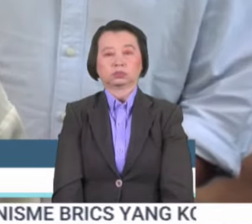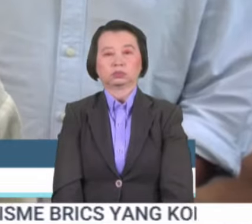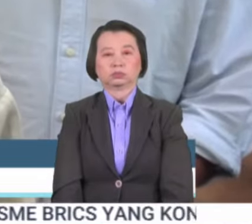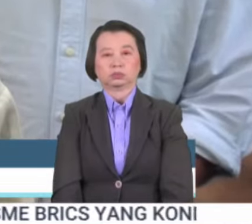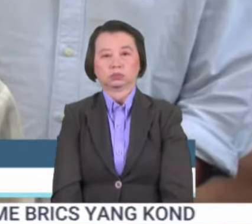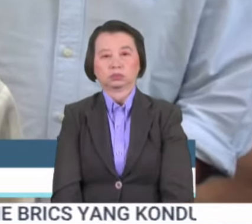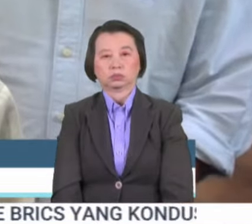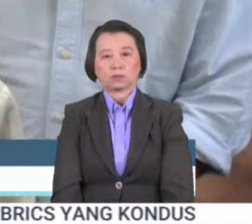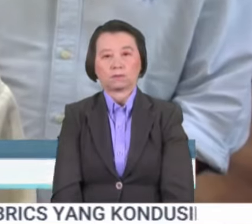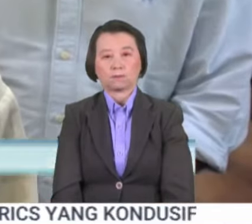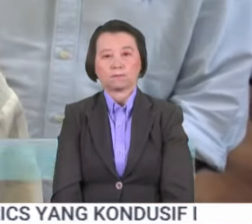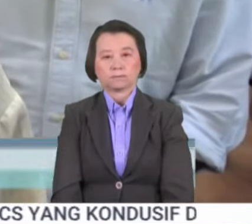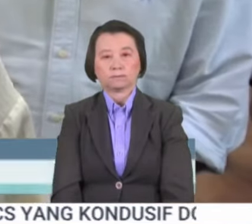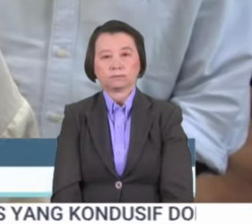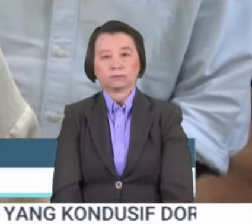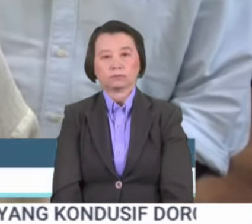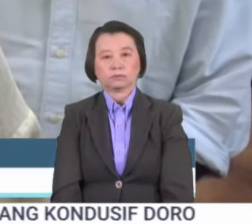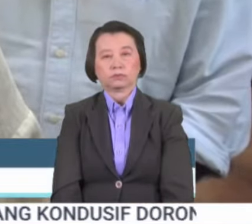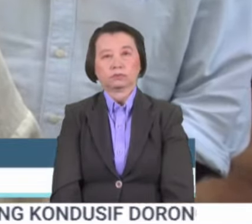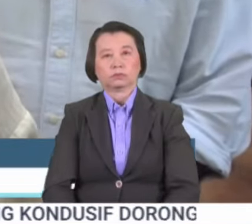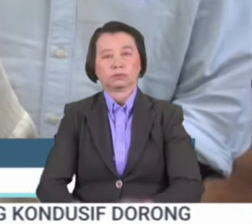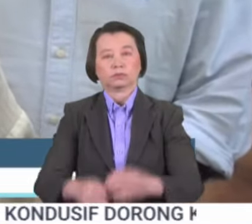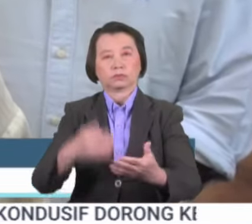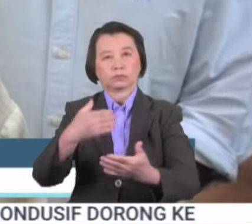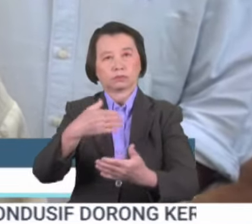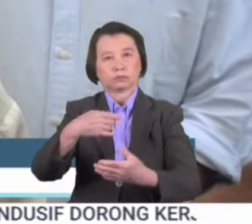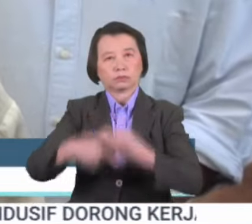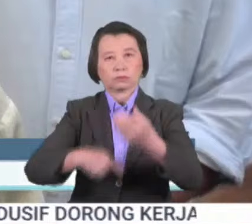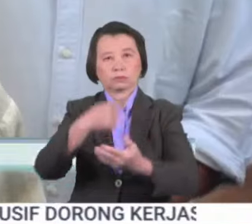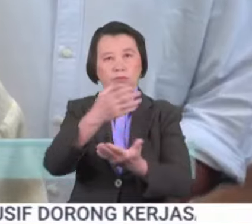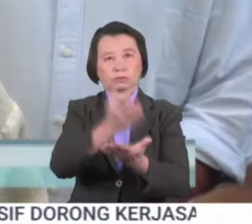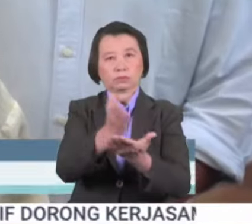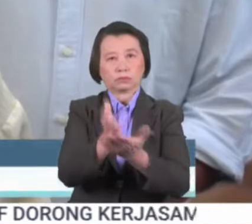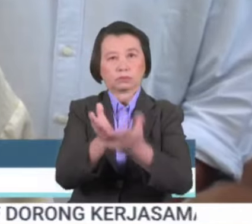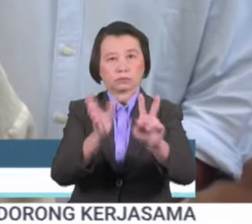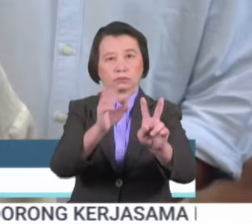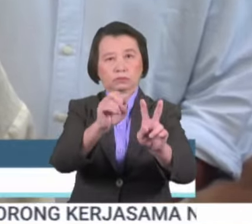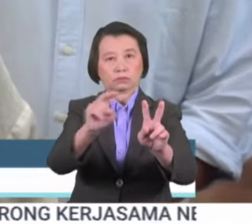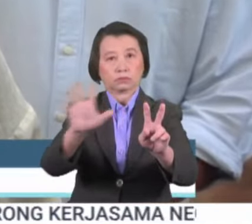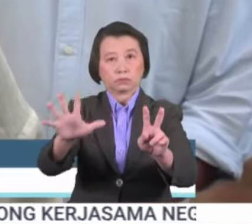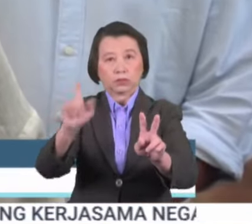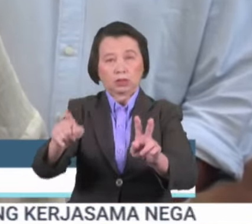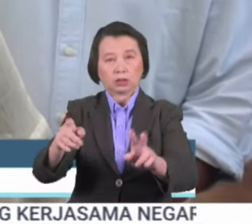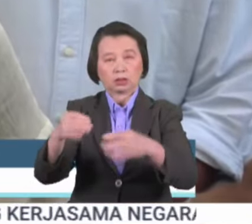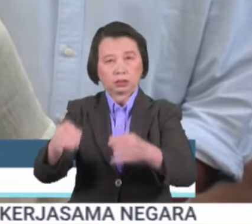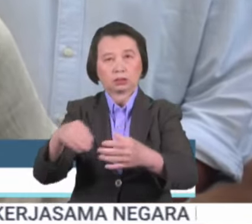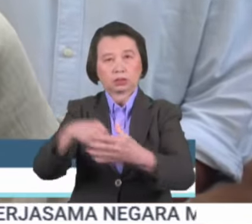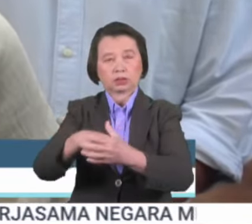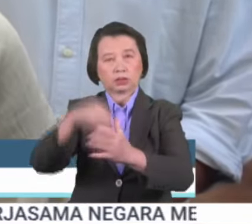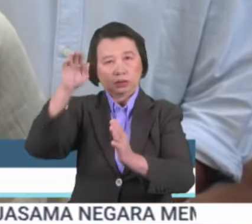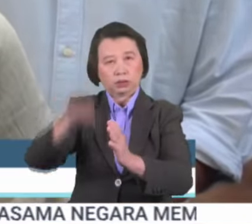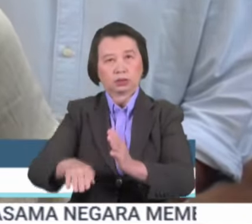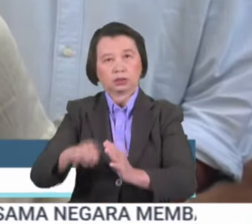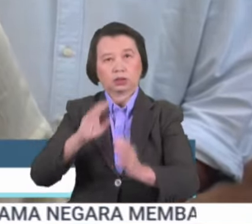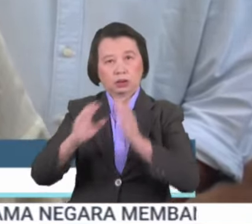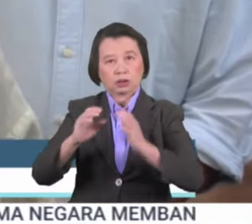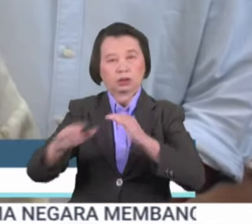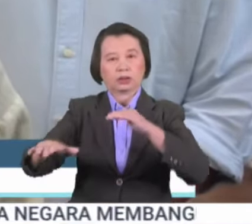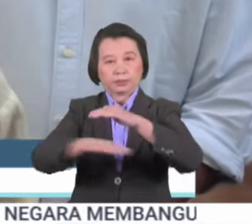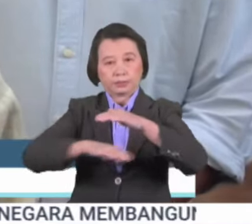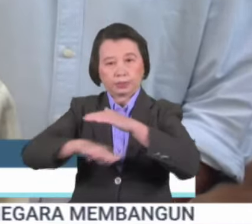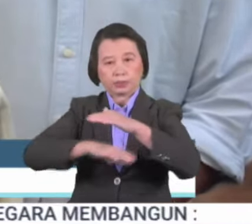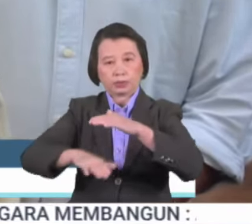Jadi isunya belanjawan juga terletak kepada pemahaman dan penurunan komunikasi tersebut di